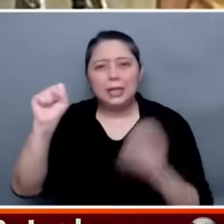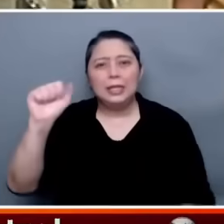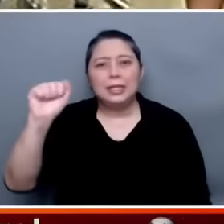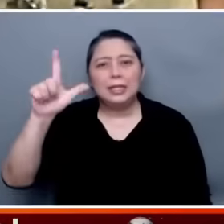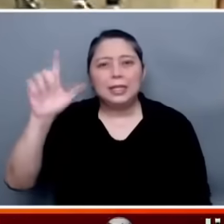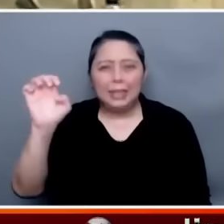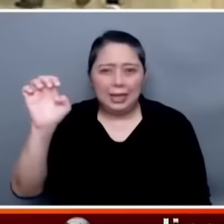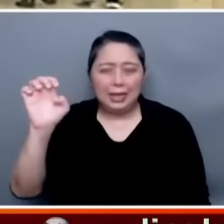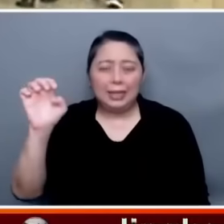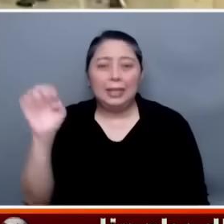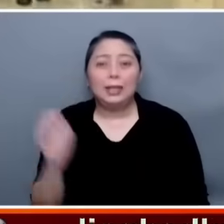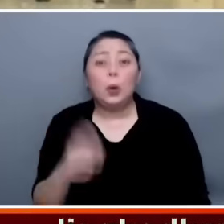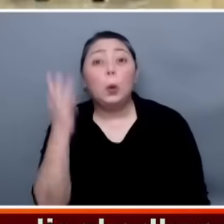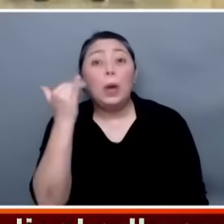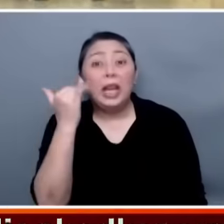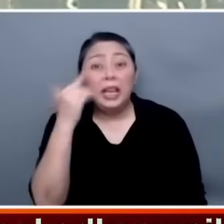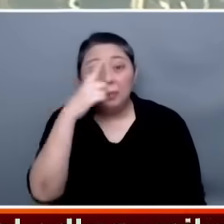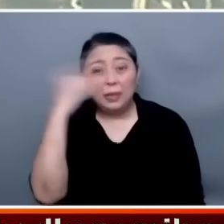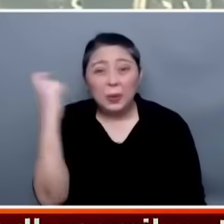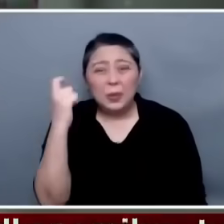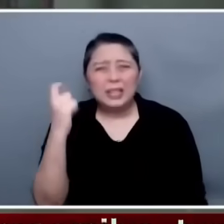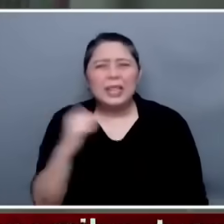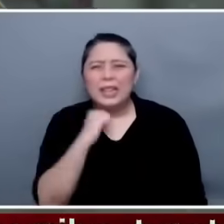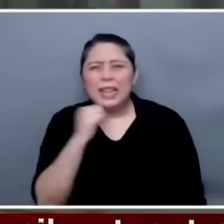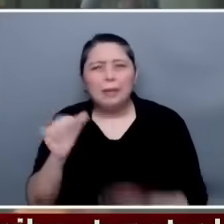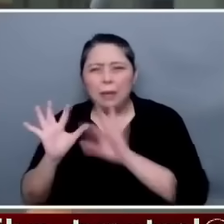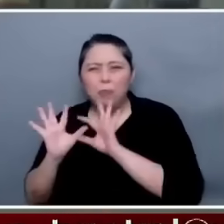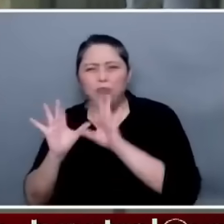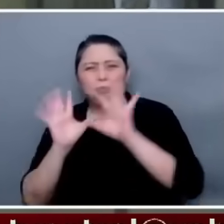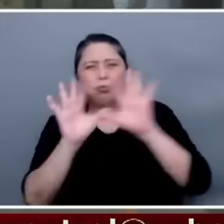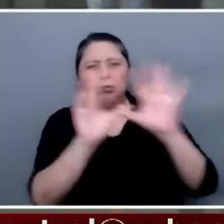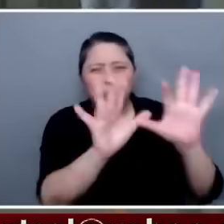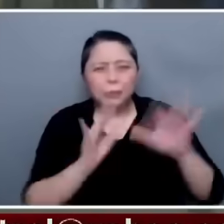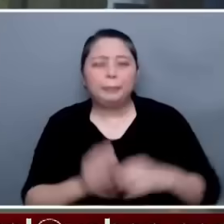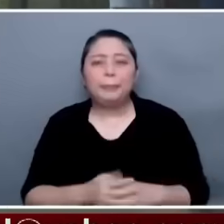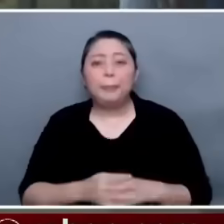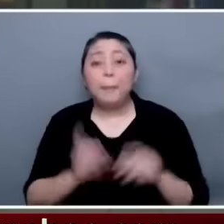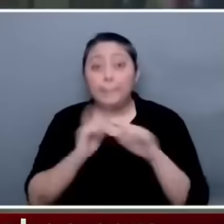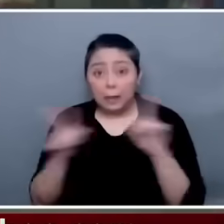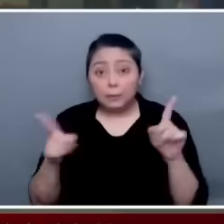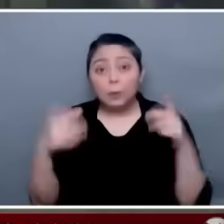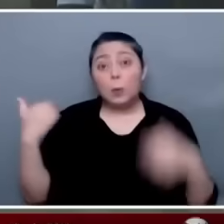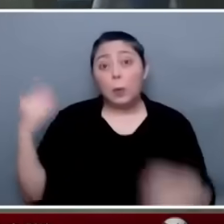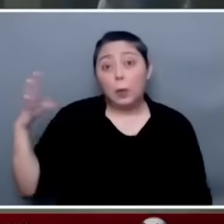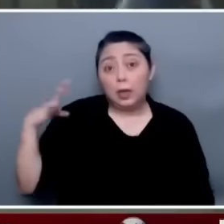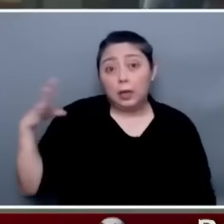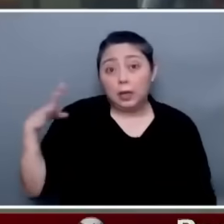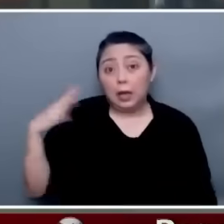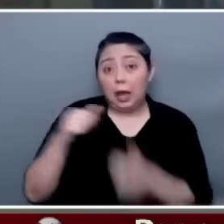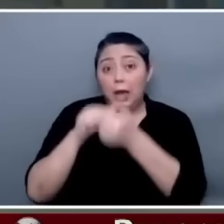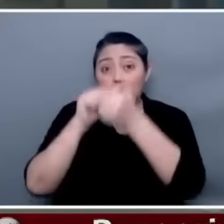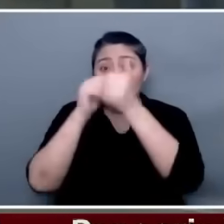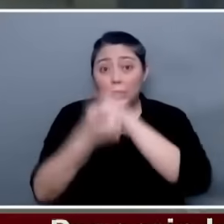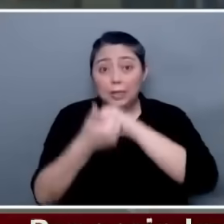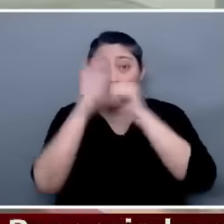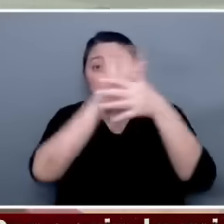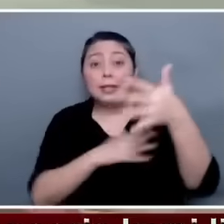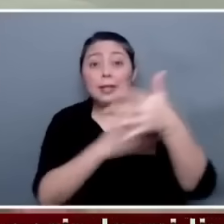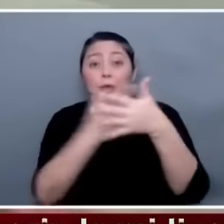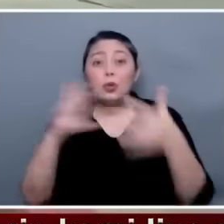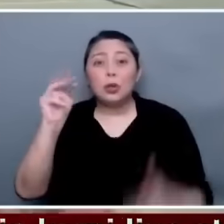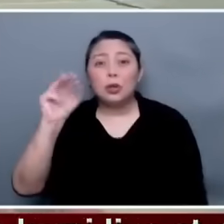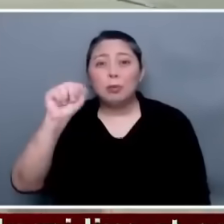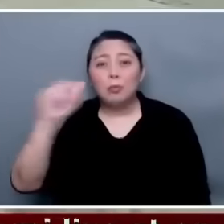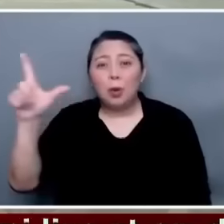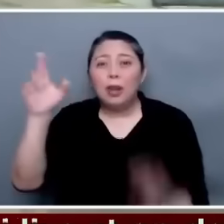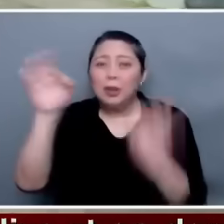holiday, bakit? Para wag tayo magkasabay-sabay. Pero bago i-adjust ang mall hours, Dapat daw ayusin muna ang curfew na